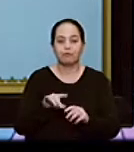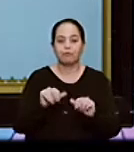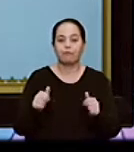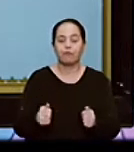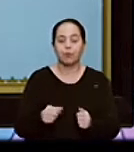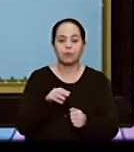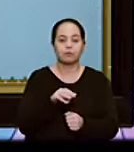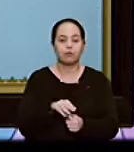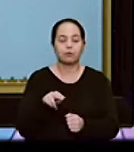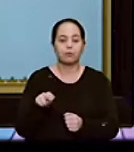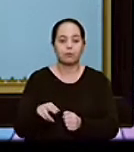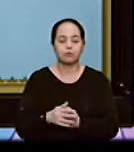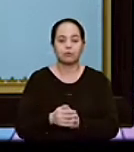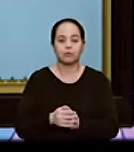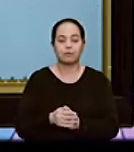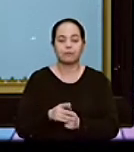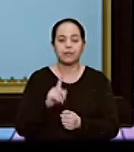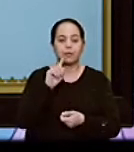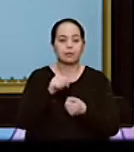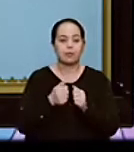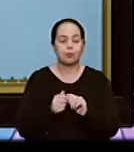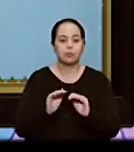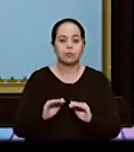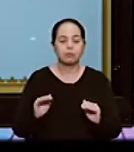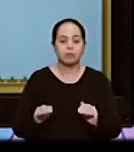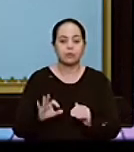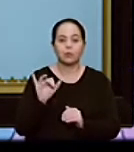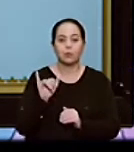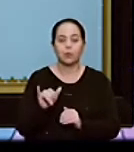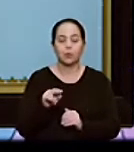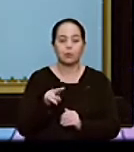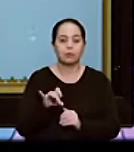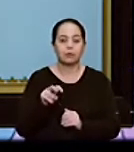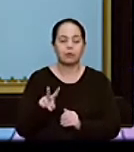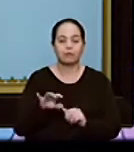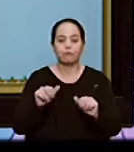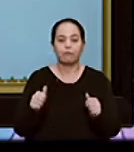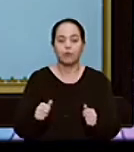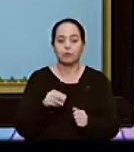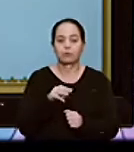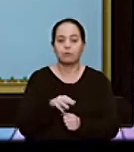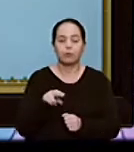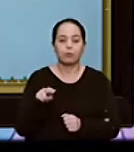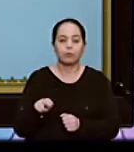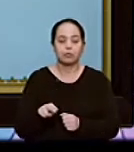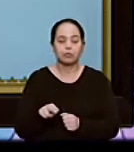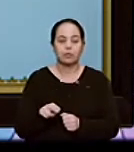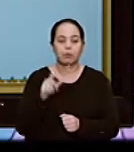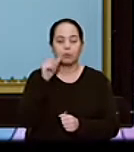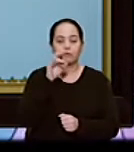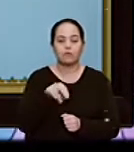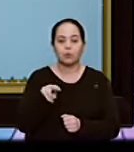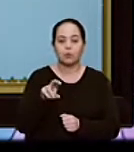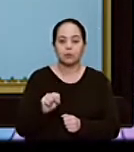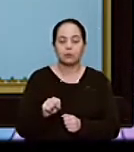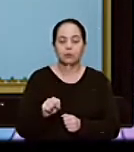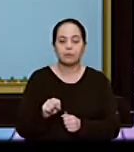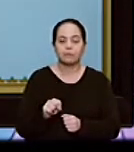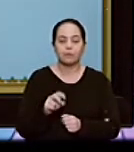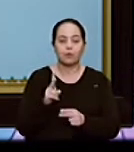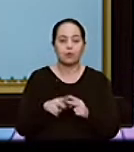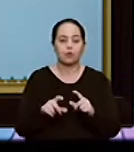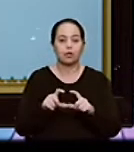в форме творительного падежа. Запомните, ребята, у прилагательных в форме творительного падежа мужского